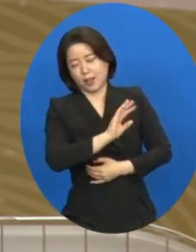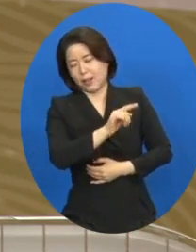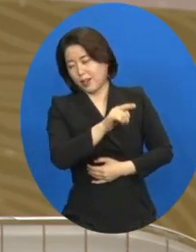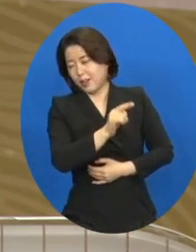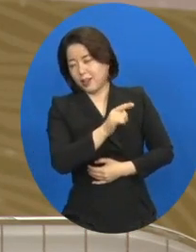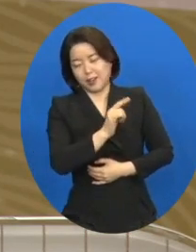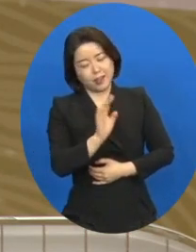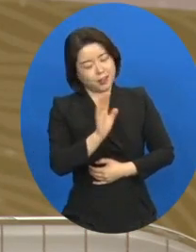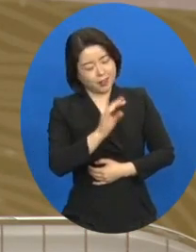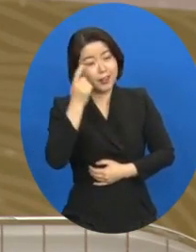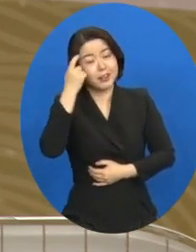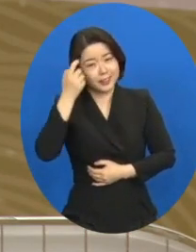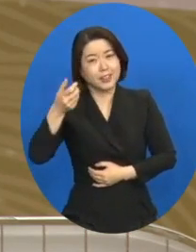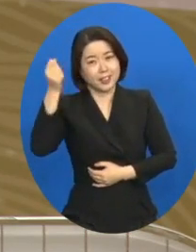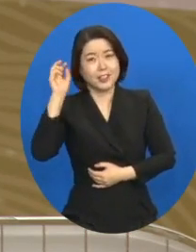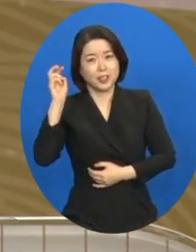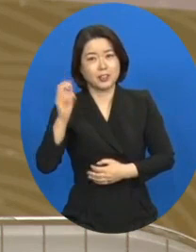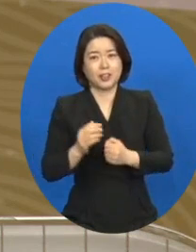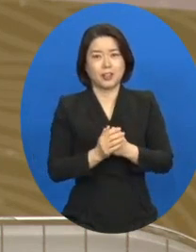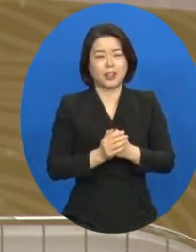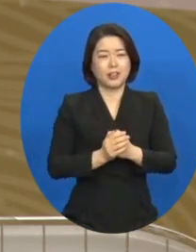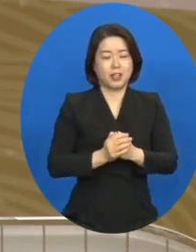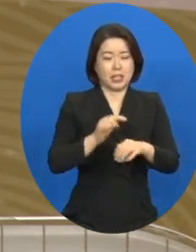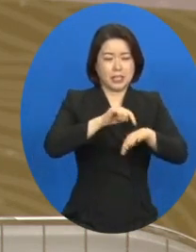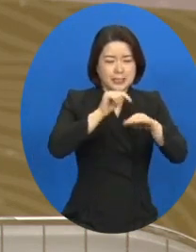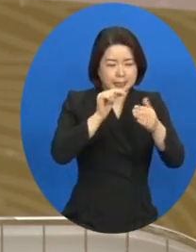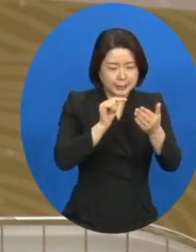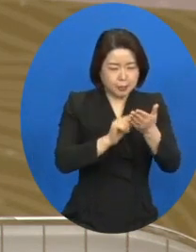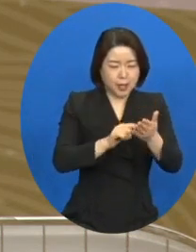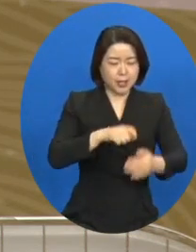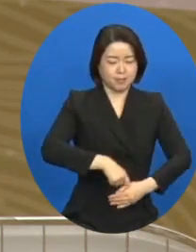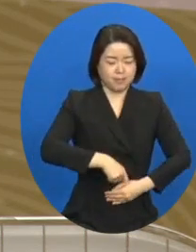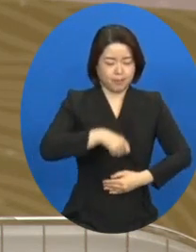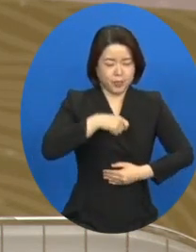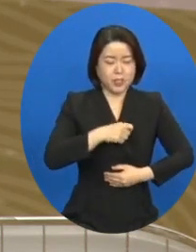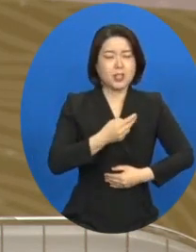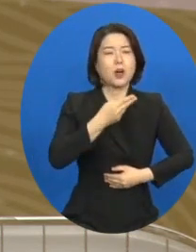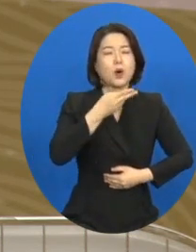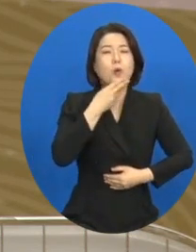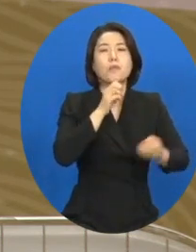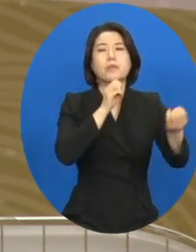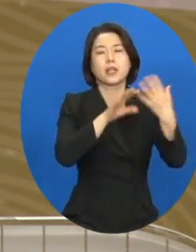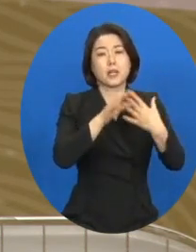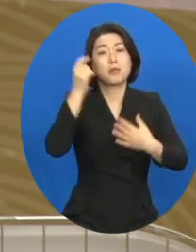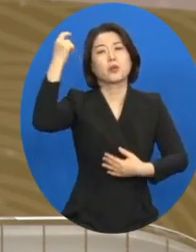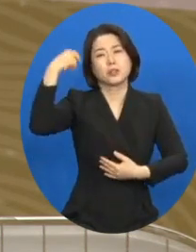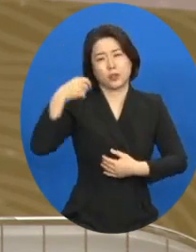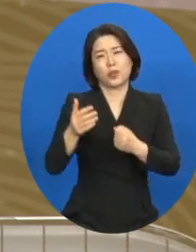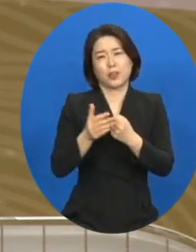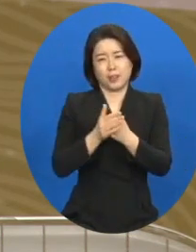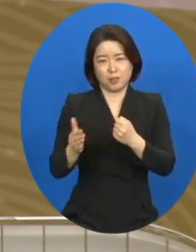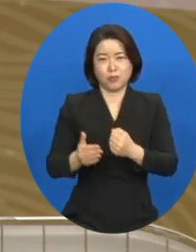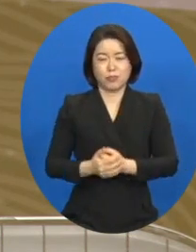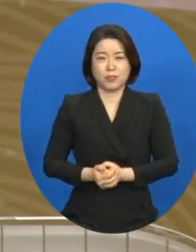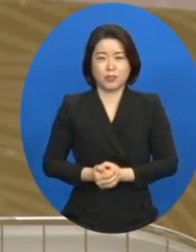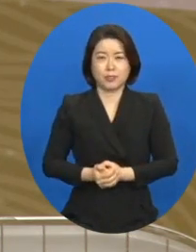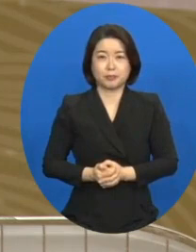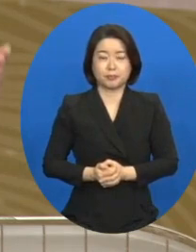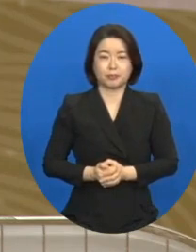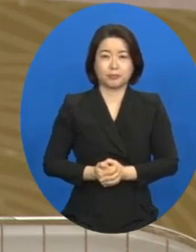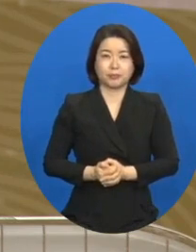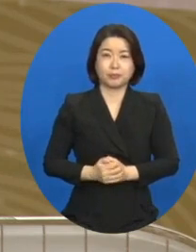이렇게 생각을 한 거예요. 왜? 진정성이 없이 대답한다고 느꼈기 때문입니다.